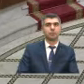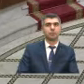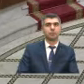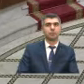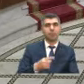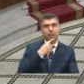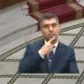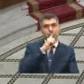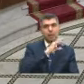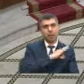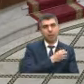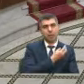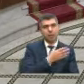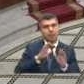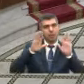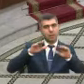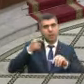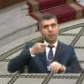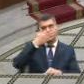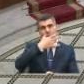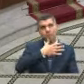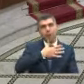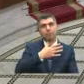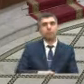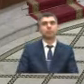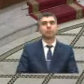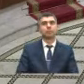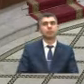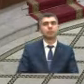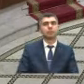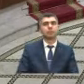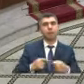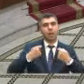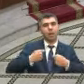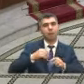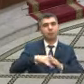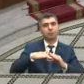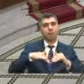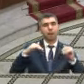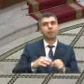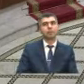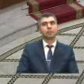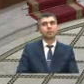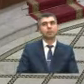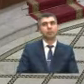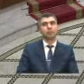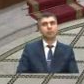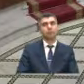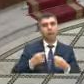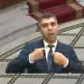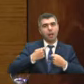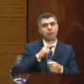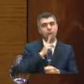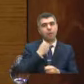بسم الله الرحمن الرحيم، والصلاة والسلام على أشرف المرسلين، السيد الرئيس، السيد رئيس الحكومة